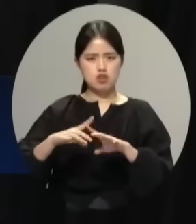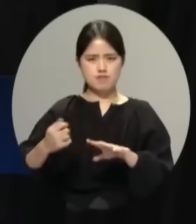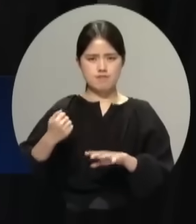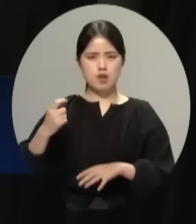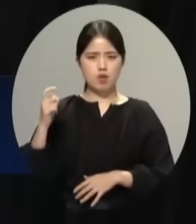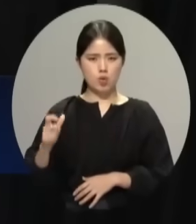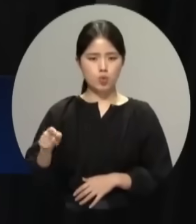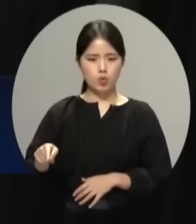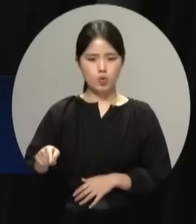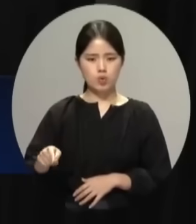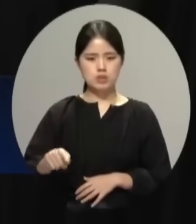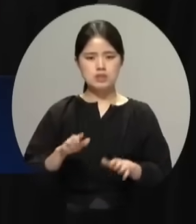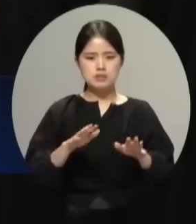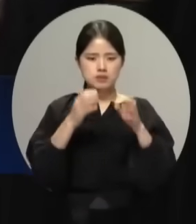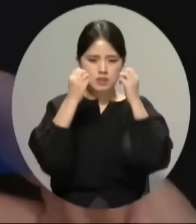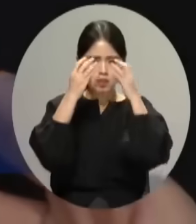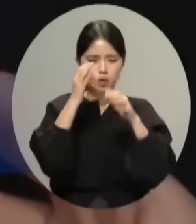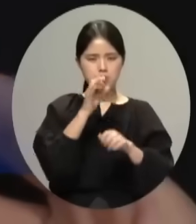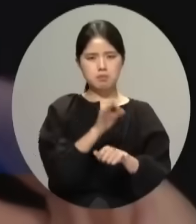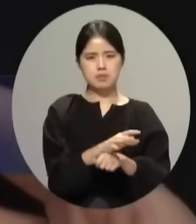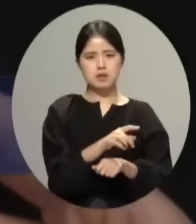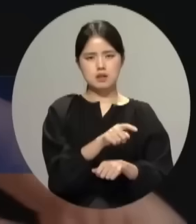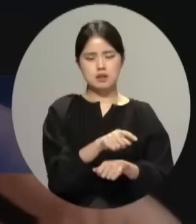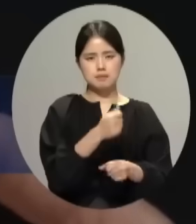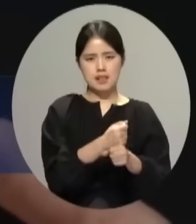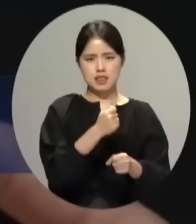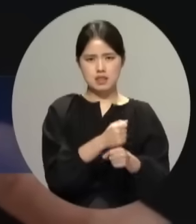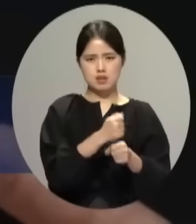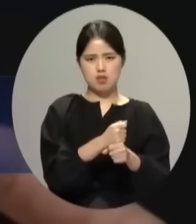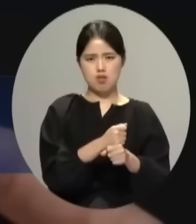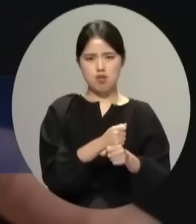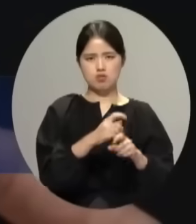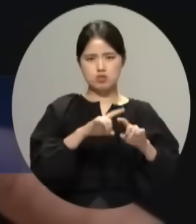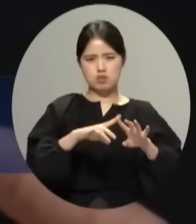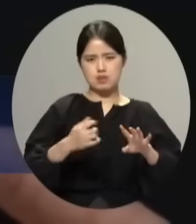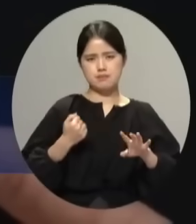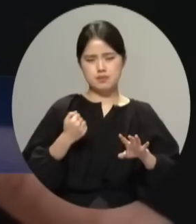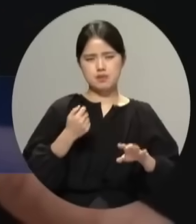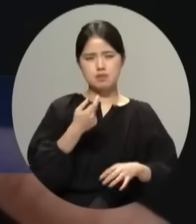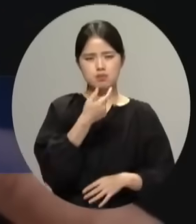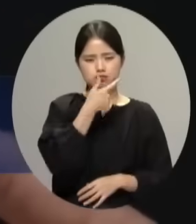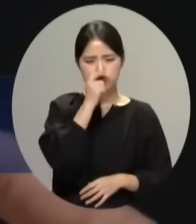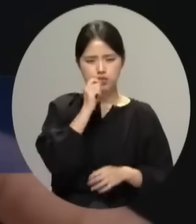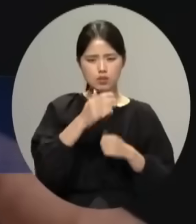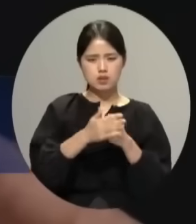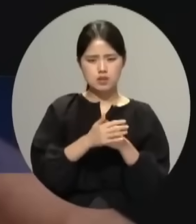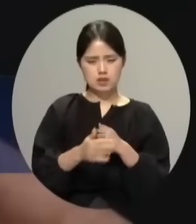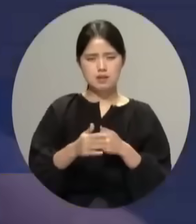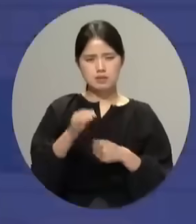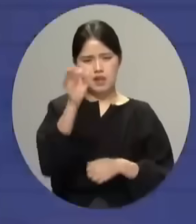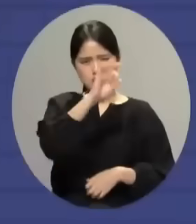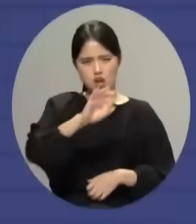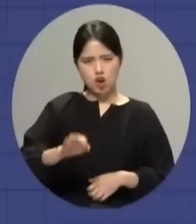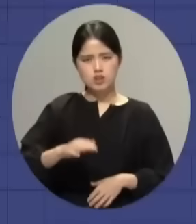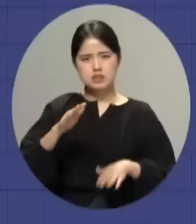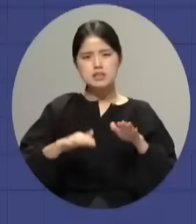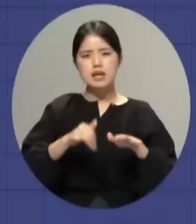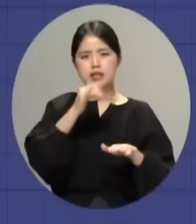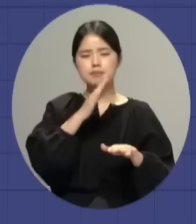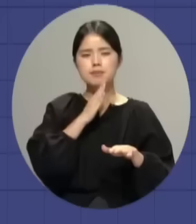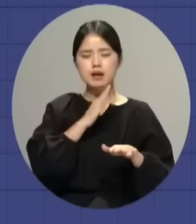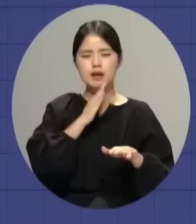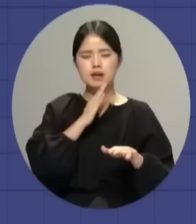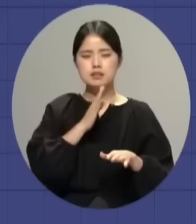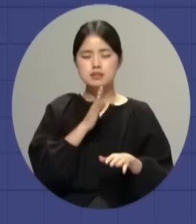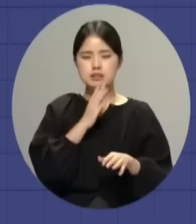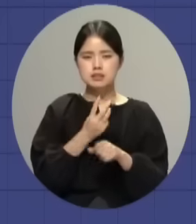높았고 지금 이제 신규로 만드는 건 와트 수가 작아졌기 때문에 그런 뭐 열선의 차이는 있을 수는 있어요. 실제